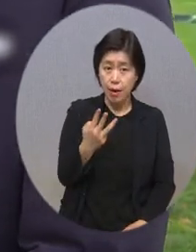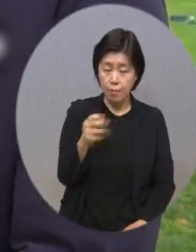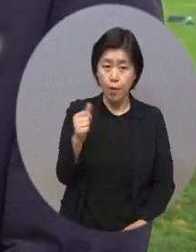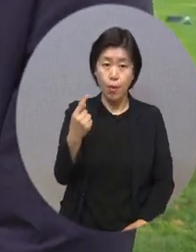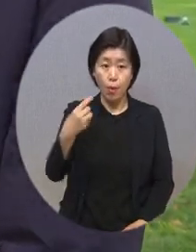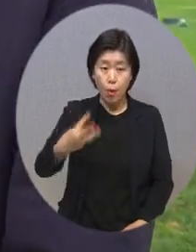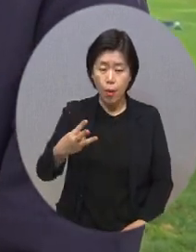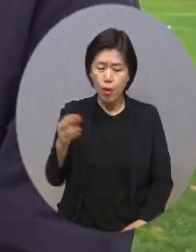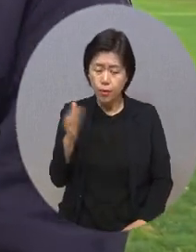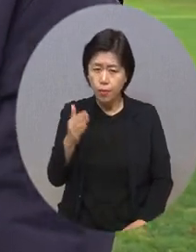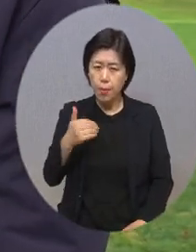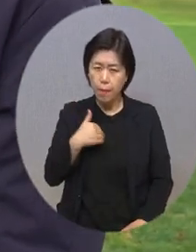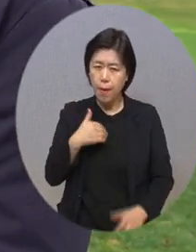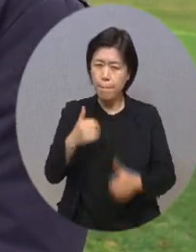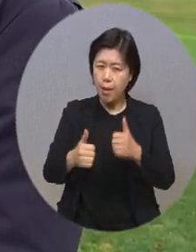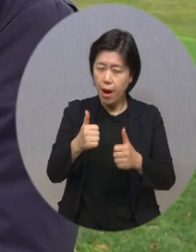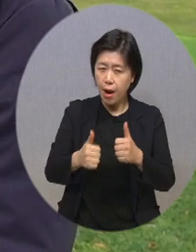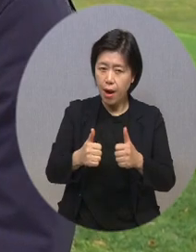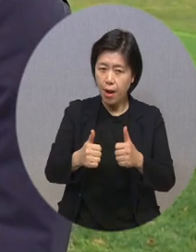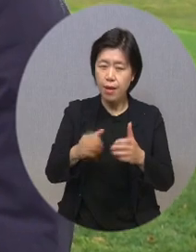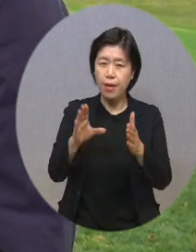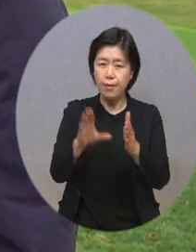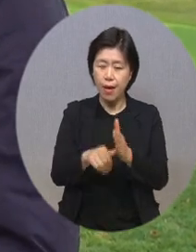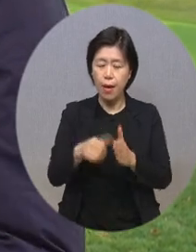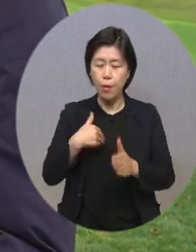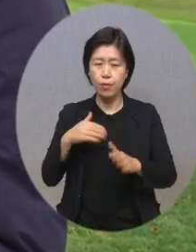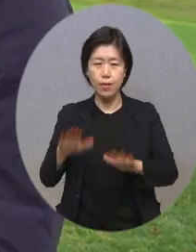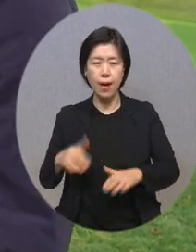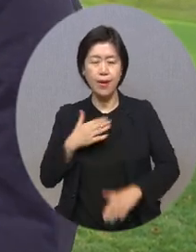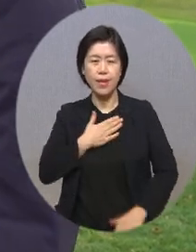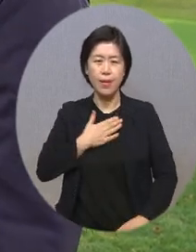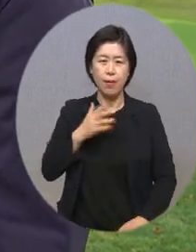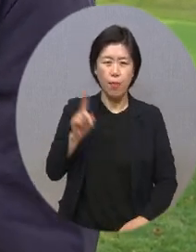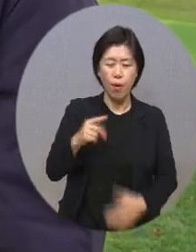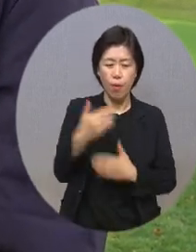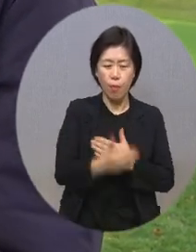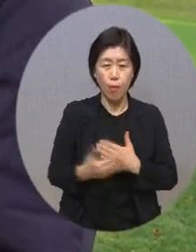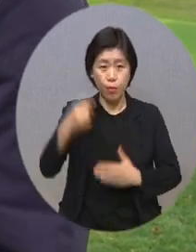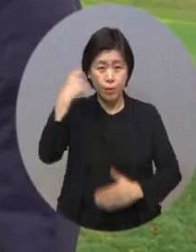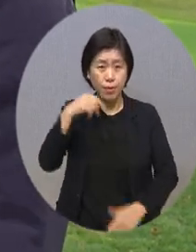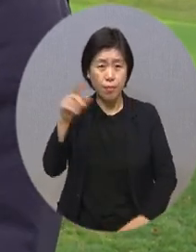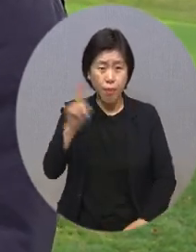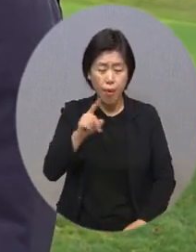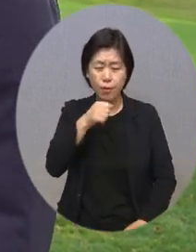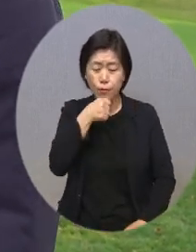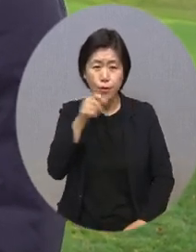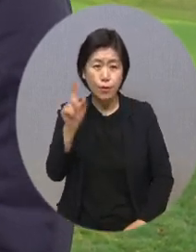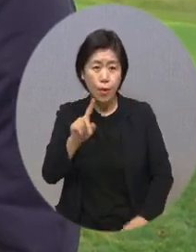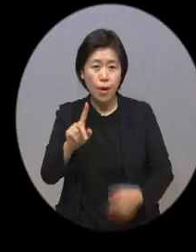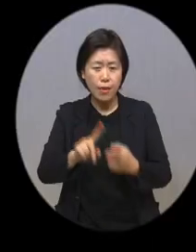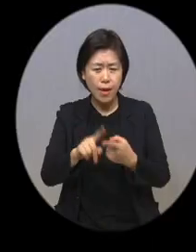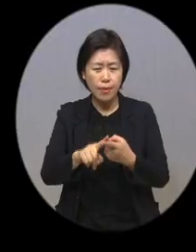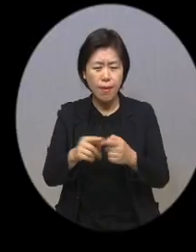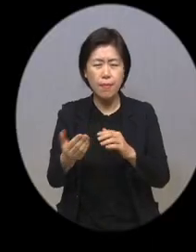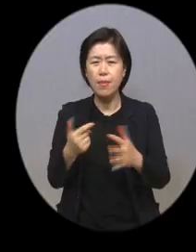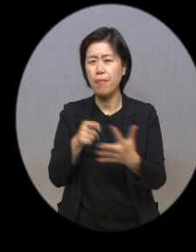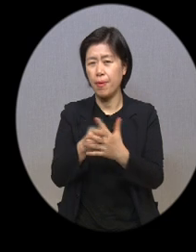지나봐도 오는 내 컨디션 상태라든지 아니면 조금 더 스코어 더 낼 수 있는지 없는지 그런 것까지 판단이 좀 되죠.